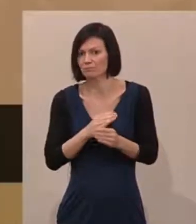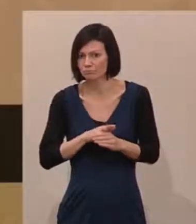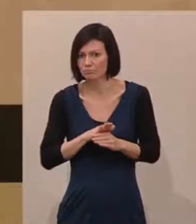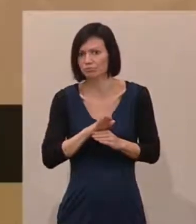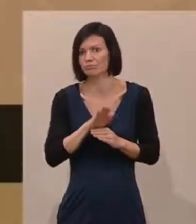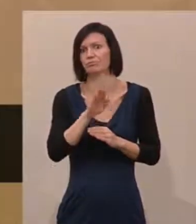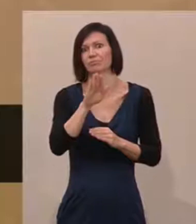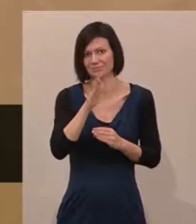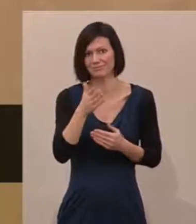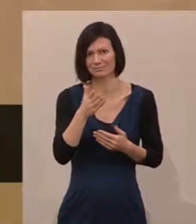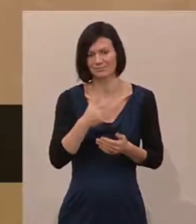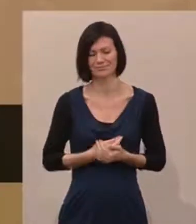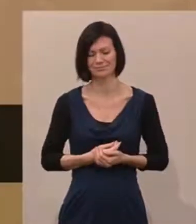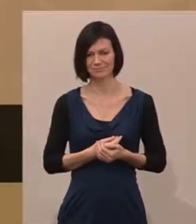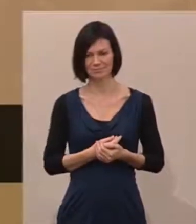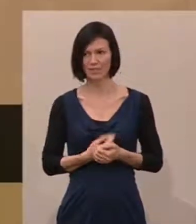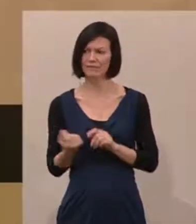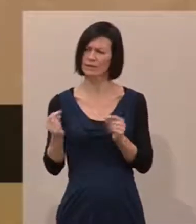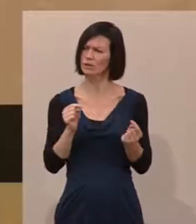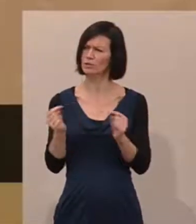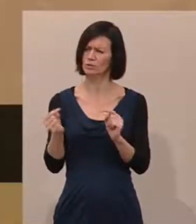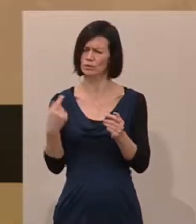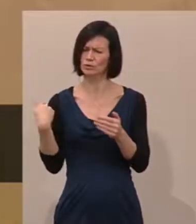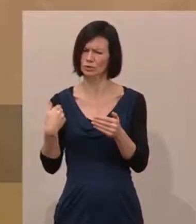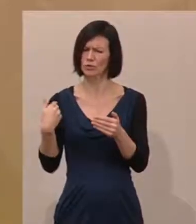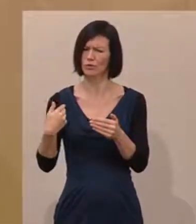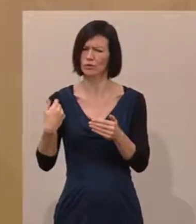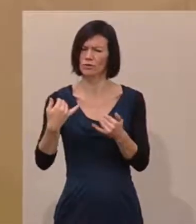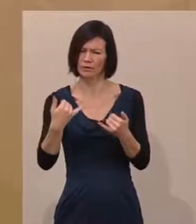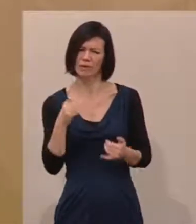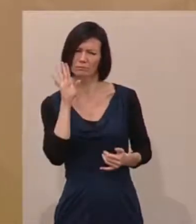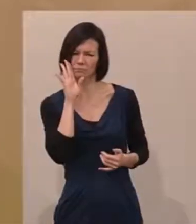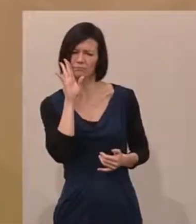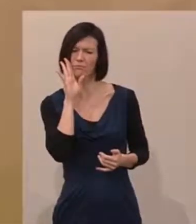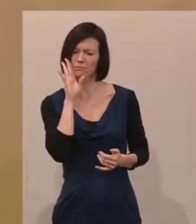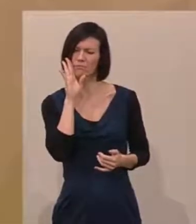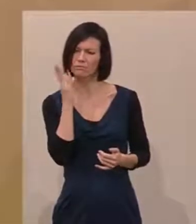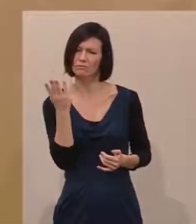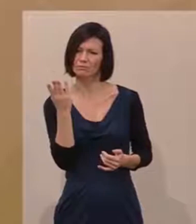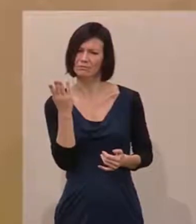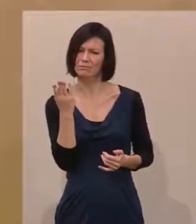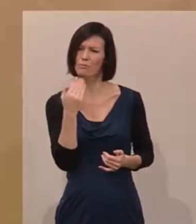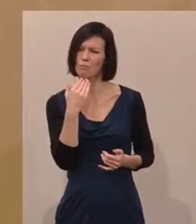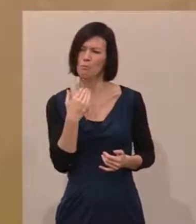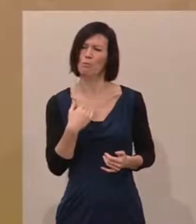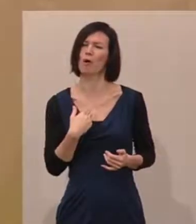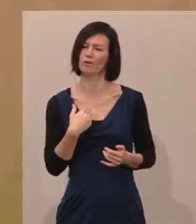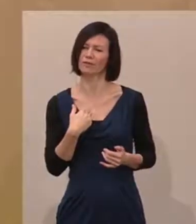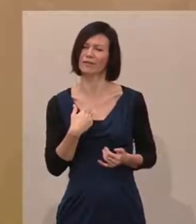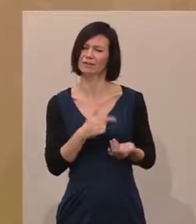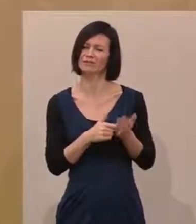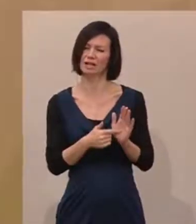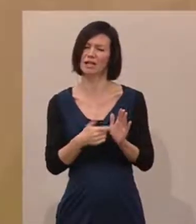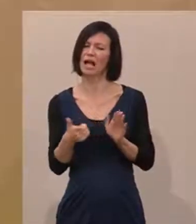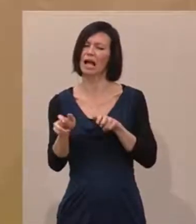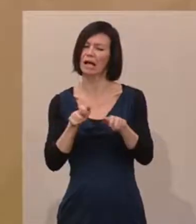ich jetzt dieser Debatte gelauscht habe, so möchte ich aber feststellen, dass von der Regierungsseite eigentlich